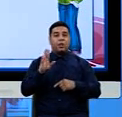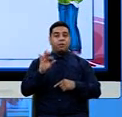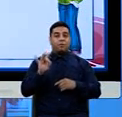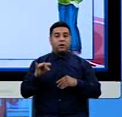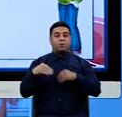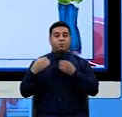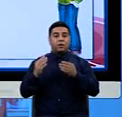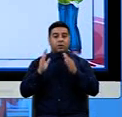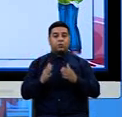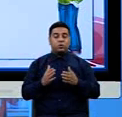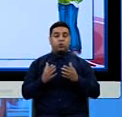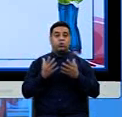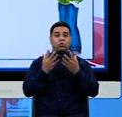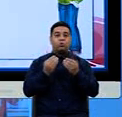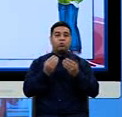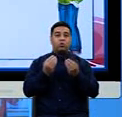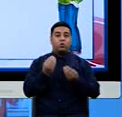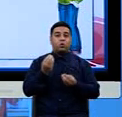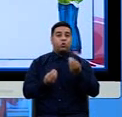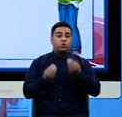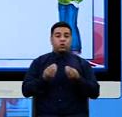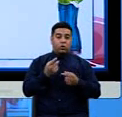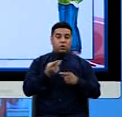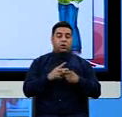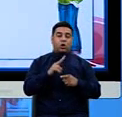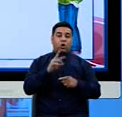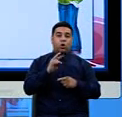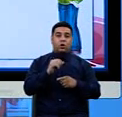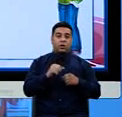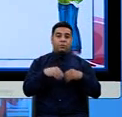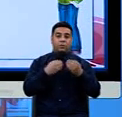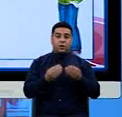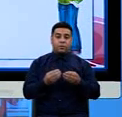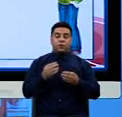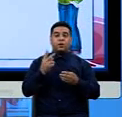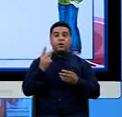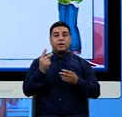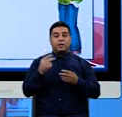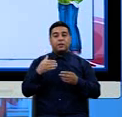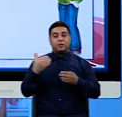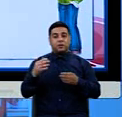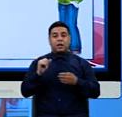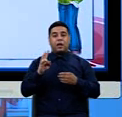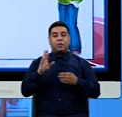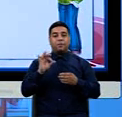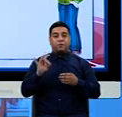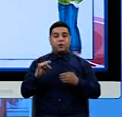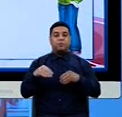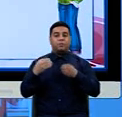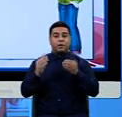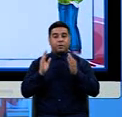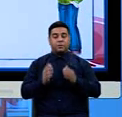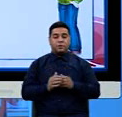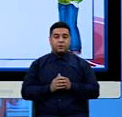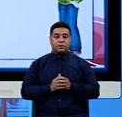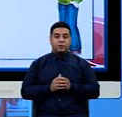Anvarga beramiz. Yumshoq o'yinchoqni bittasini Lolaga. Yumshoq o'yinchoqning yana bittasini Anvarga.